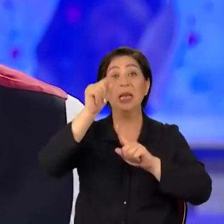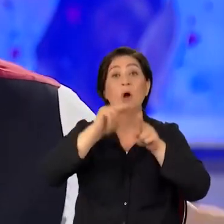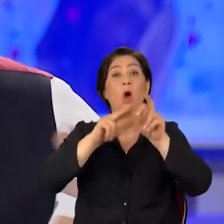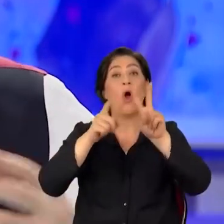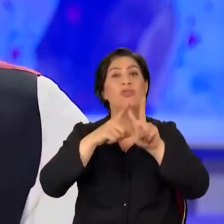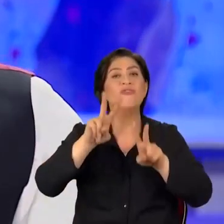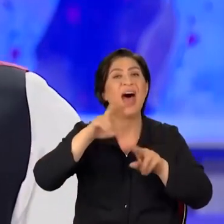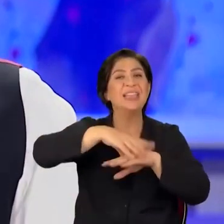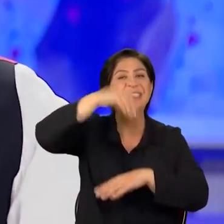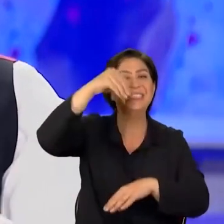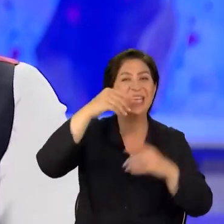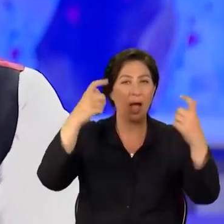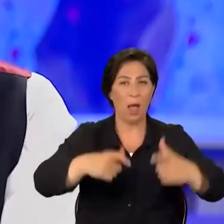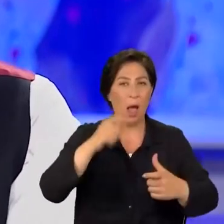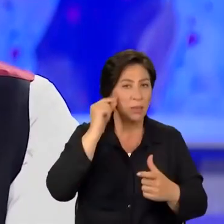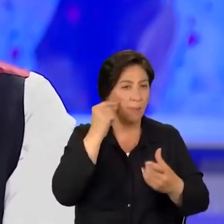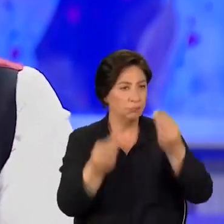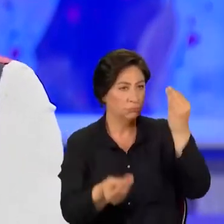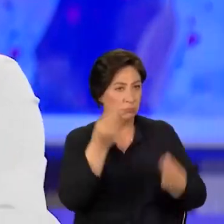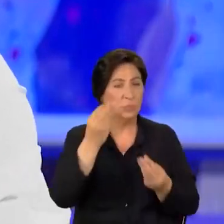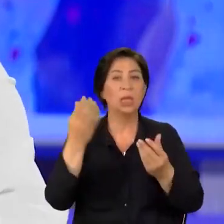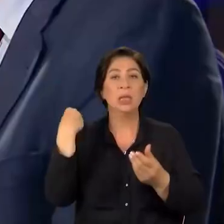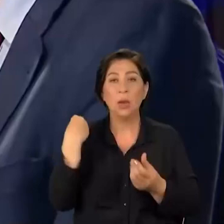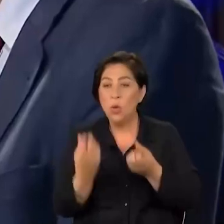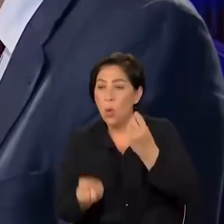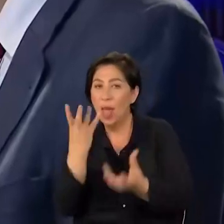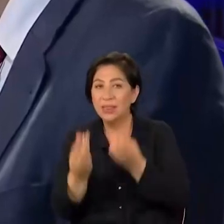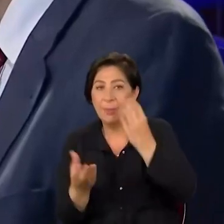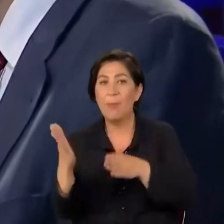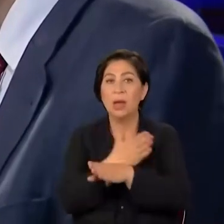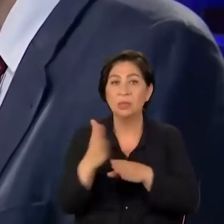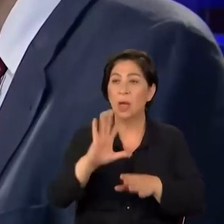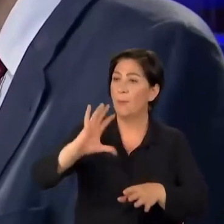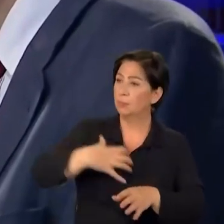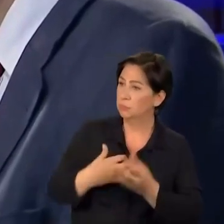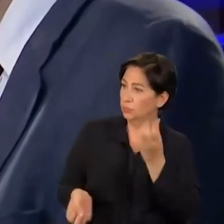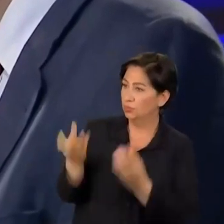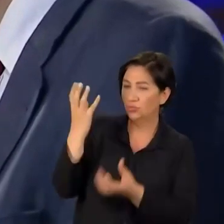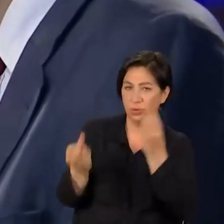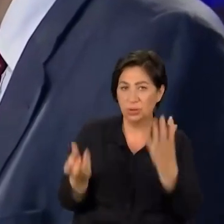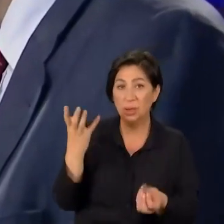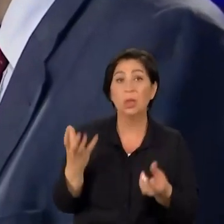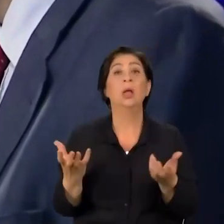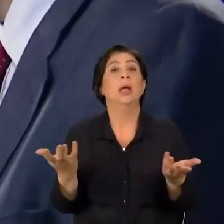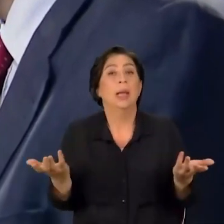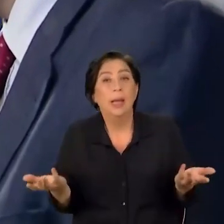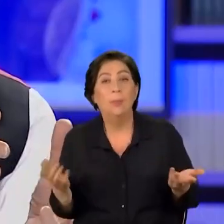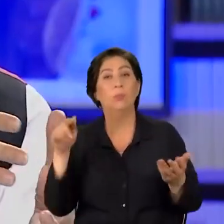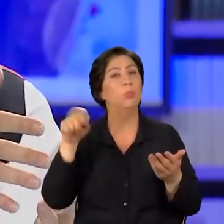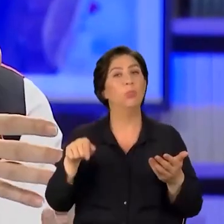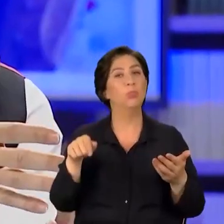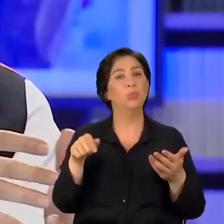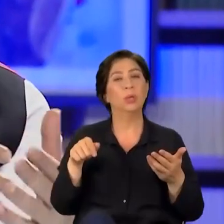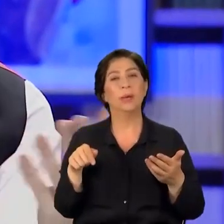çıktı. Dolayısıyla yeni üretim araçları ve yeni üretim araçları sahipleri ortaya çıktı. Ve burada böyle